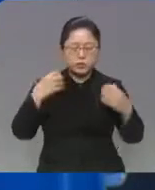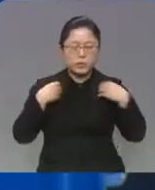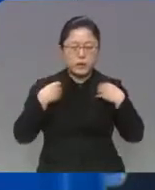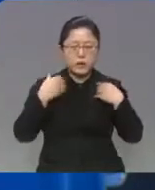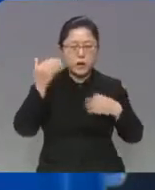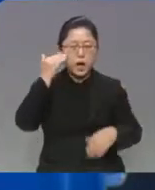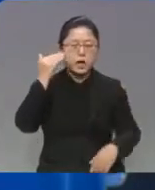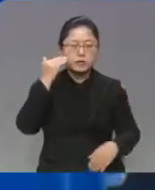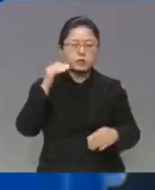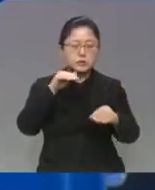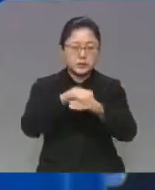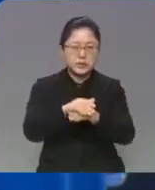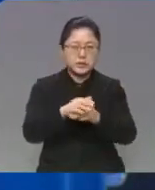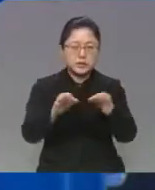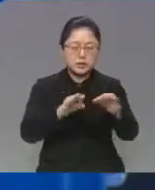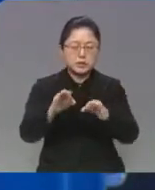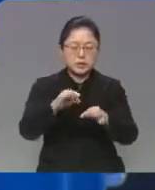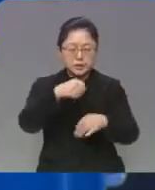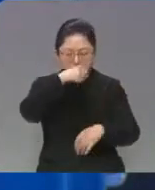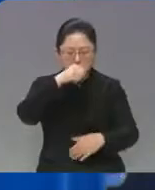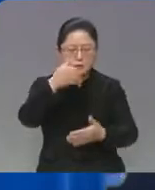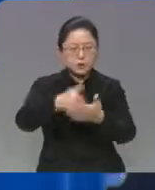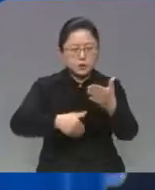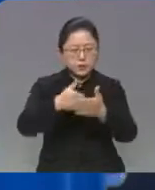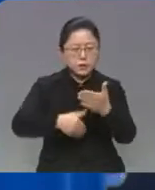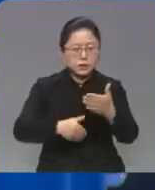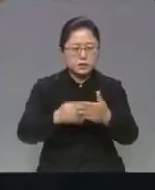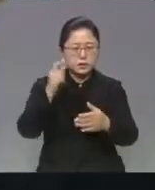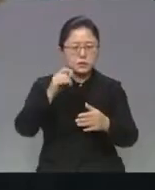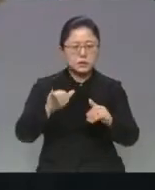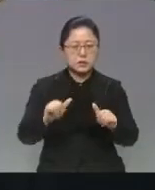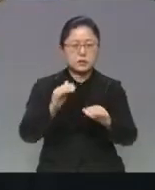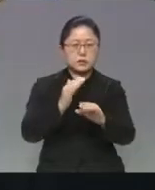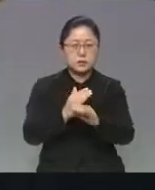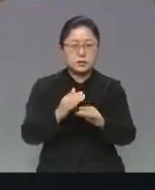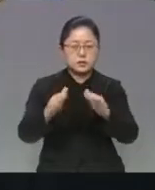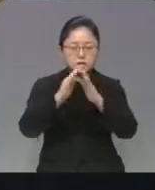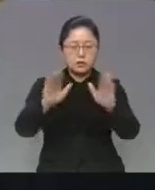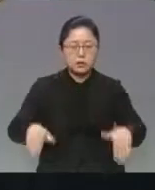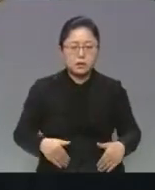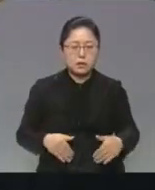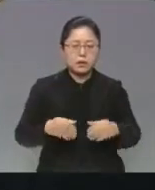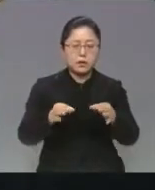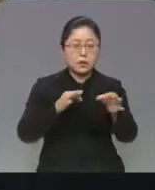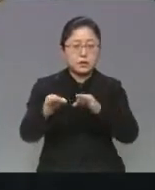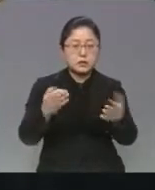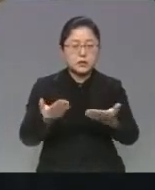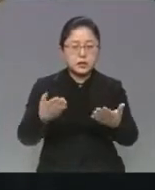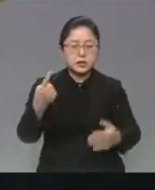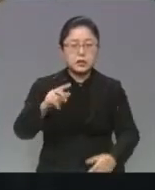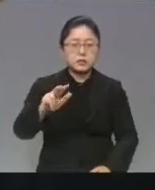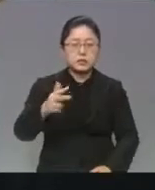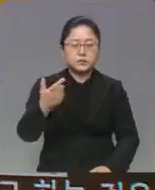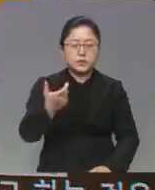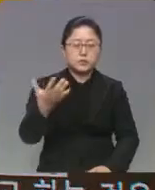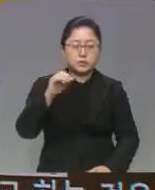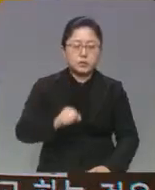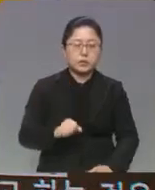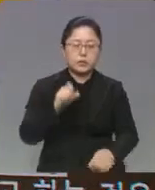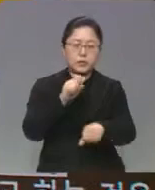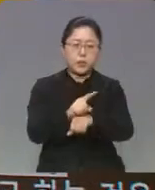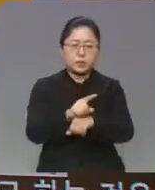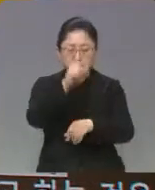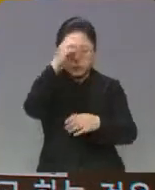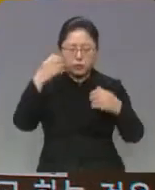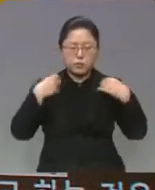사업 예산을 삭감하겠다고 밝혀 긴장하고 있습니다. 전남에서만 뉴딜 사업 예산 1,760억 원이 이미